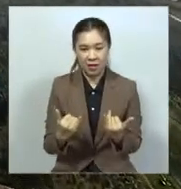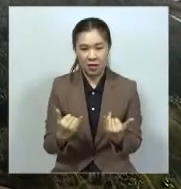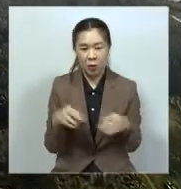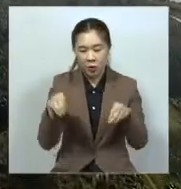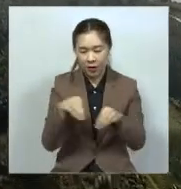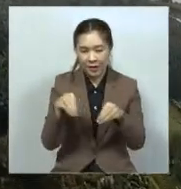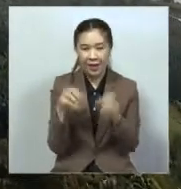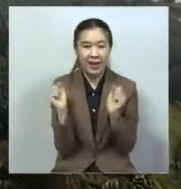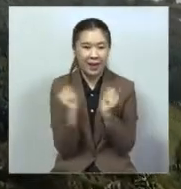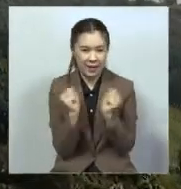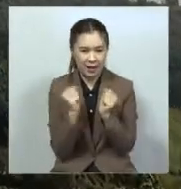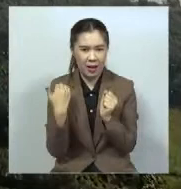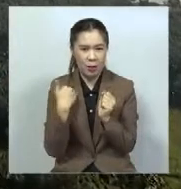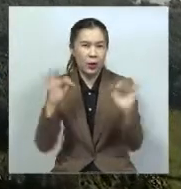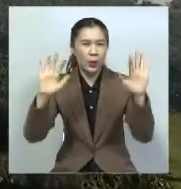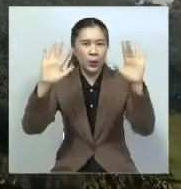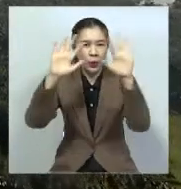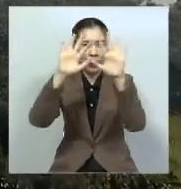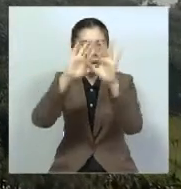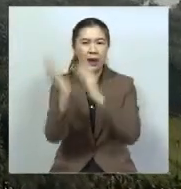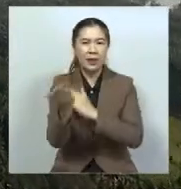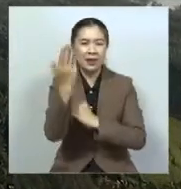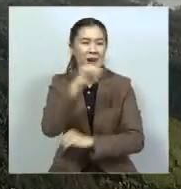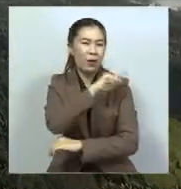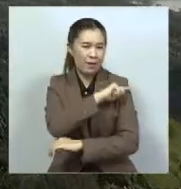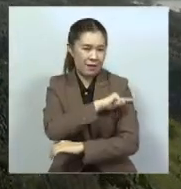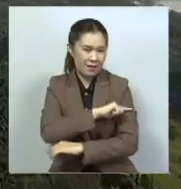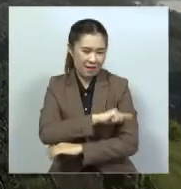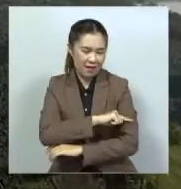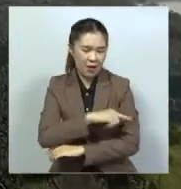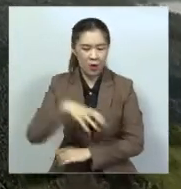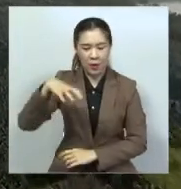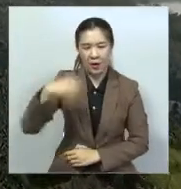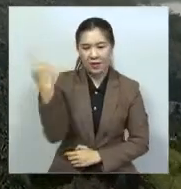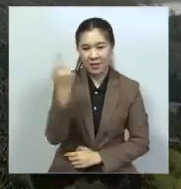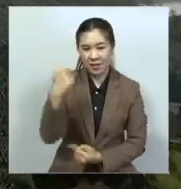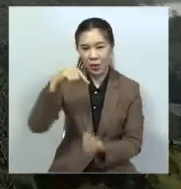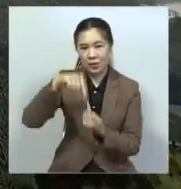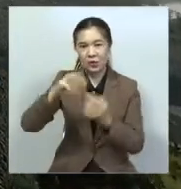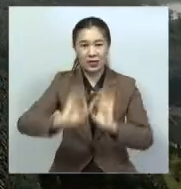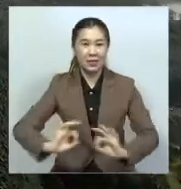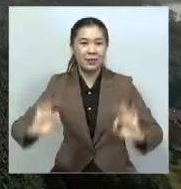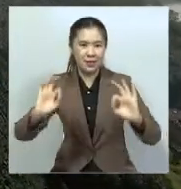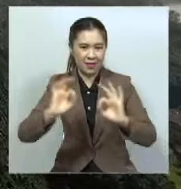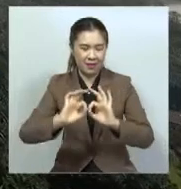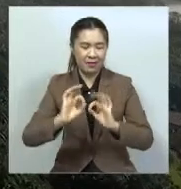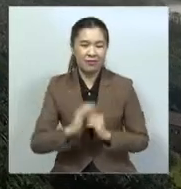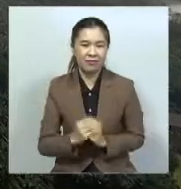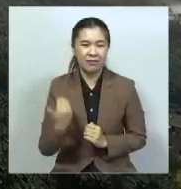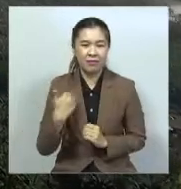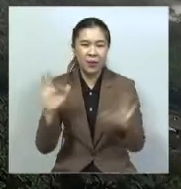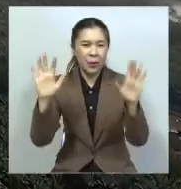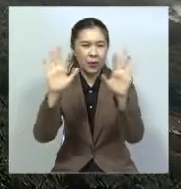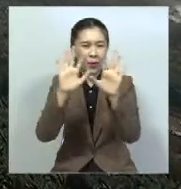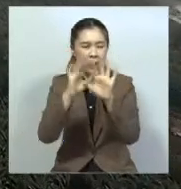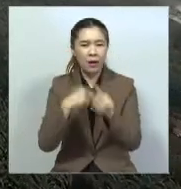หนาวจะมีทะเลหมอกปรากฏในตอนเช้าอย่างหนาแน่นตามแหล่งท่องเที่ยวที่เป็นจุดสำคัญในพื้นที่ของอุทยานให้บรรยากาศที่ไม่แต